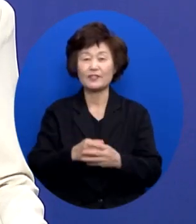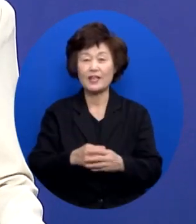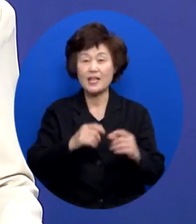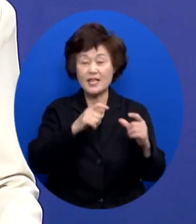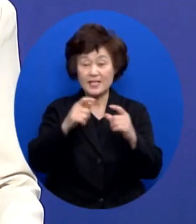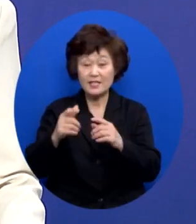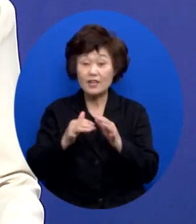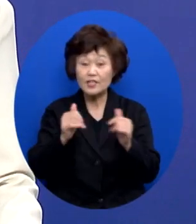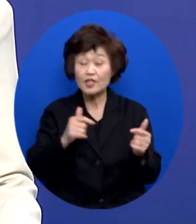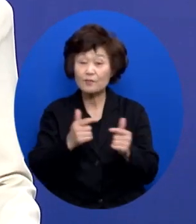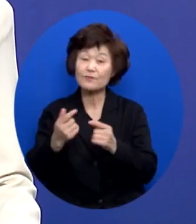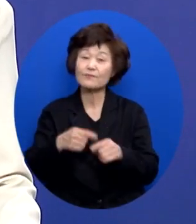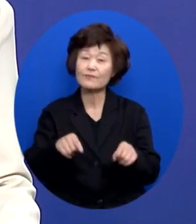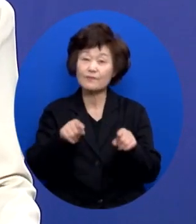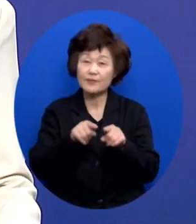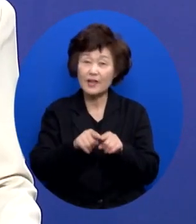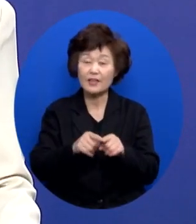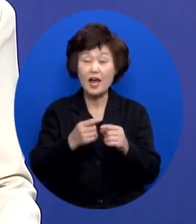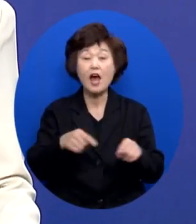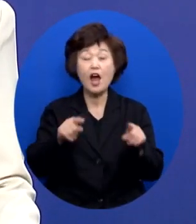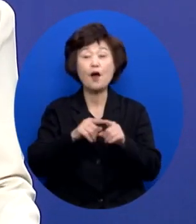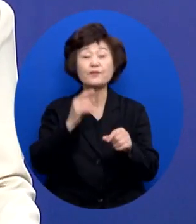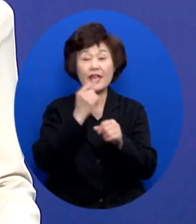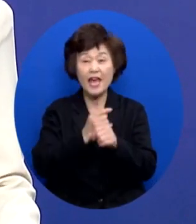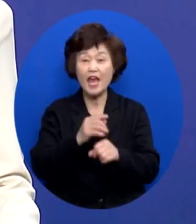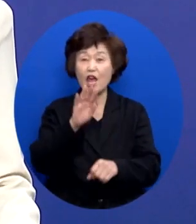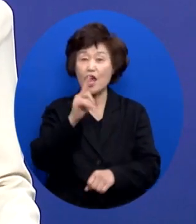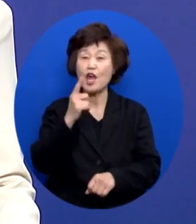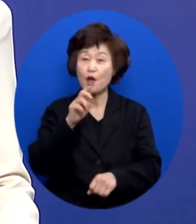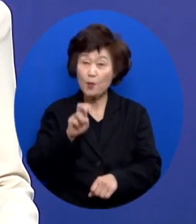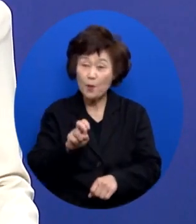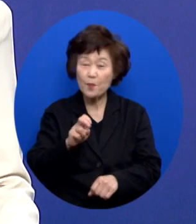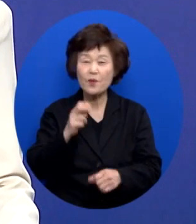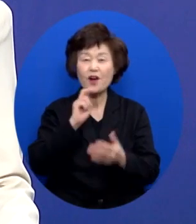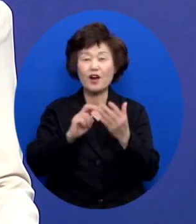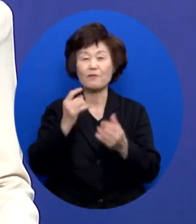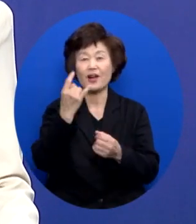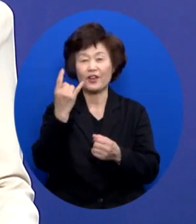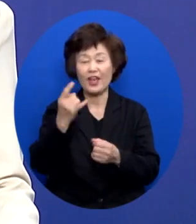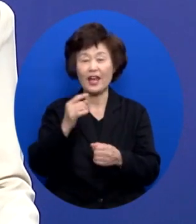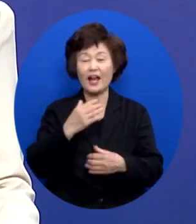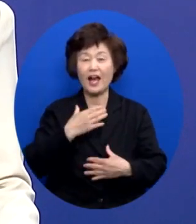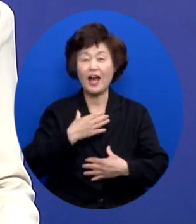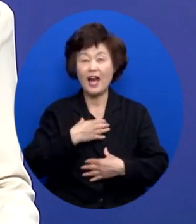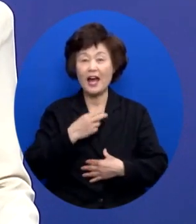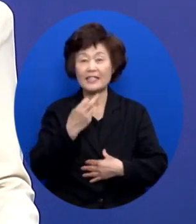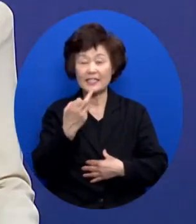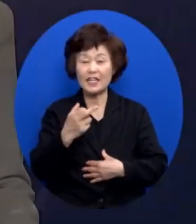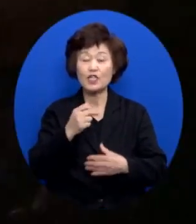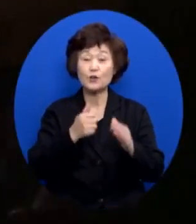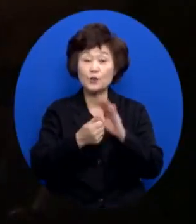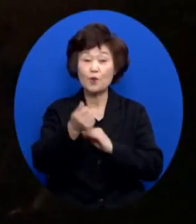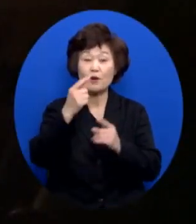지역 주민과 함께하는 함께해 봄 음악회가 안산 소망의 교회에서 열렸습니다.